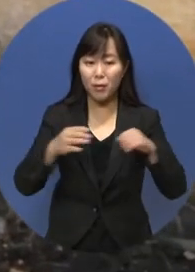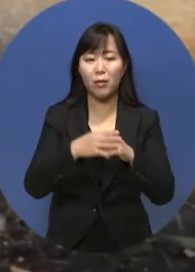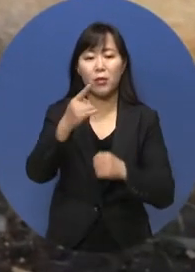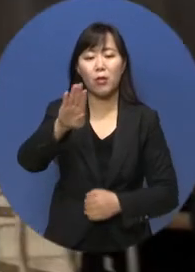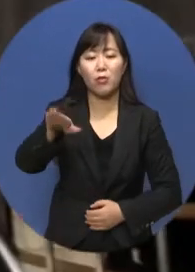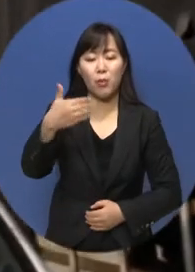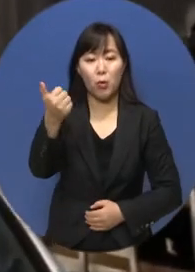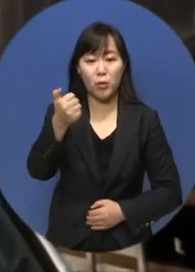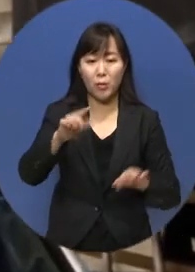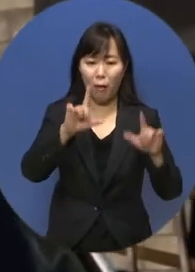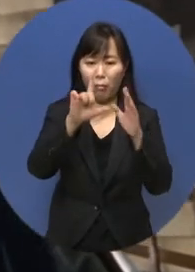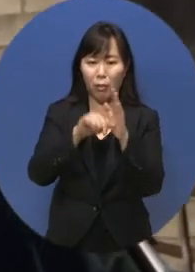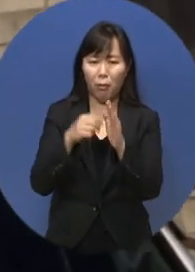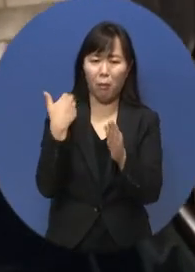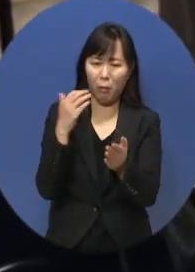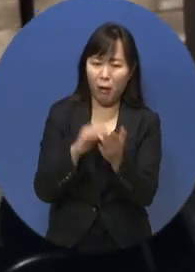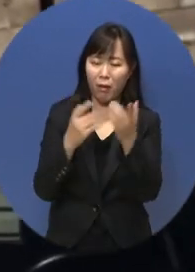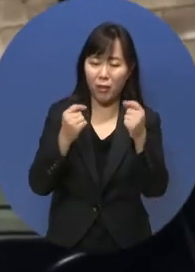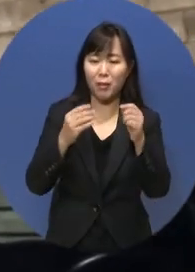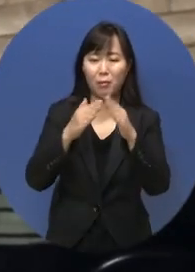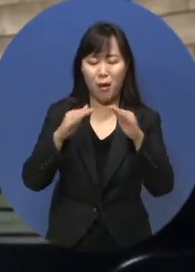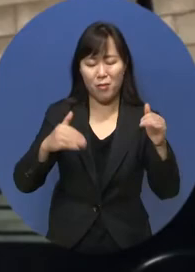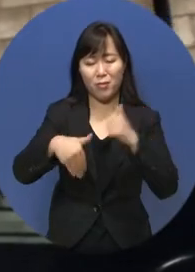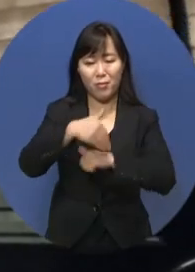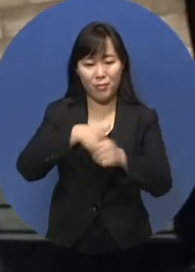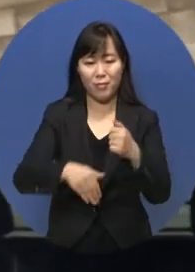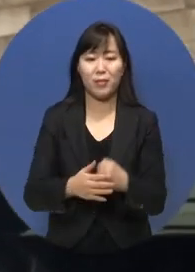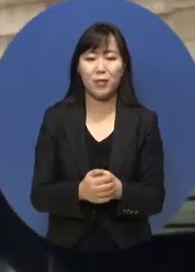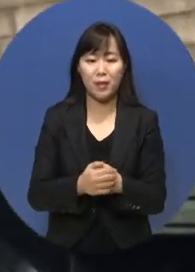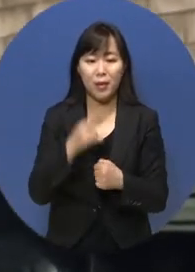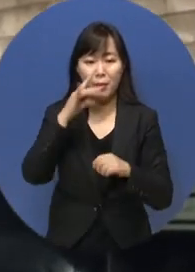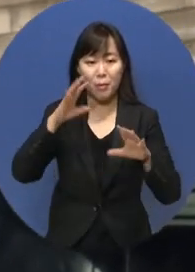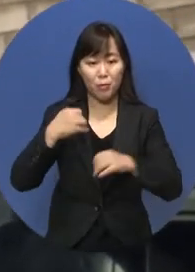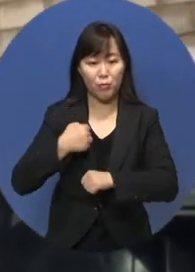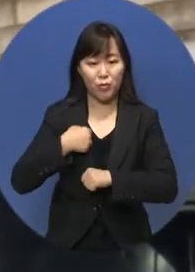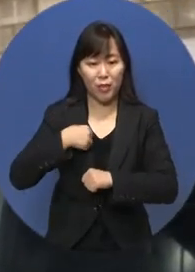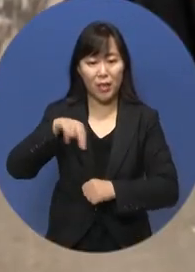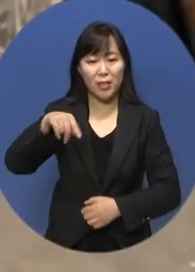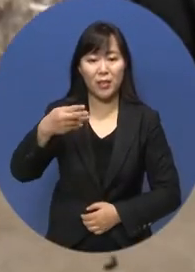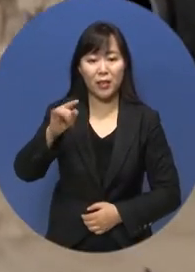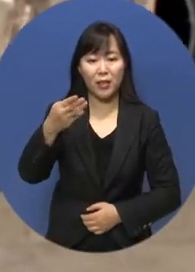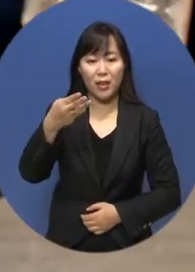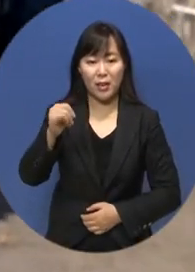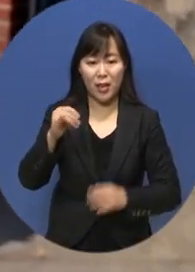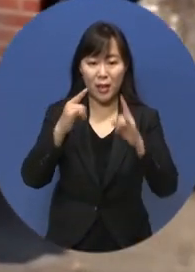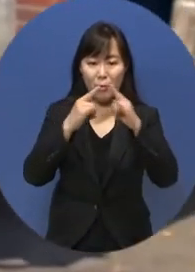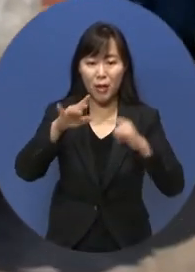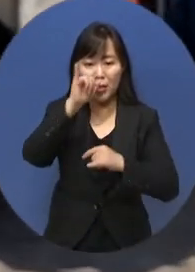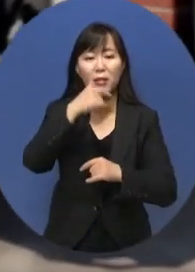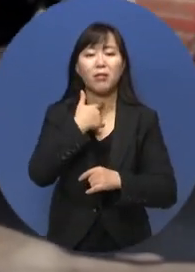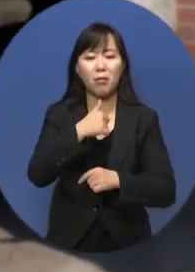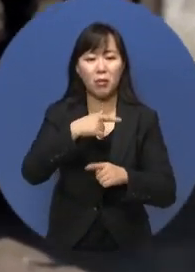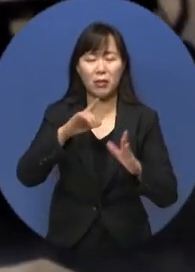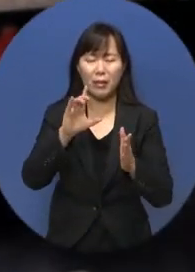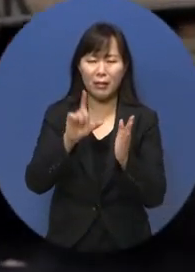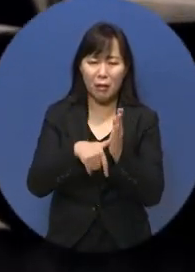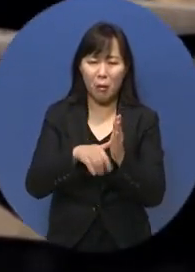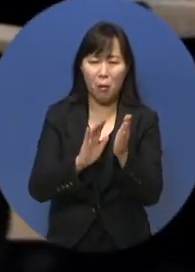1950년대의 과거로 돌아가 있는 것 같은 마을입니다. 미군 부대 스탠리 캠프가 있었던 시절의 화려함은